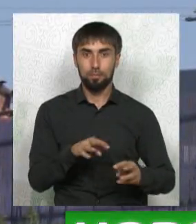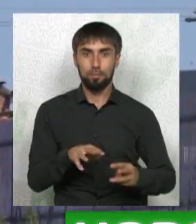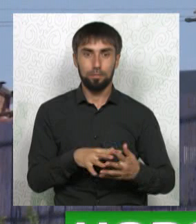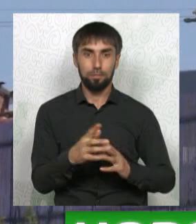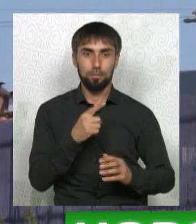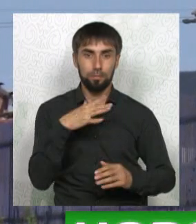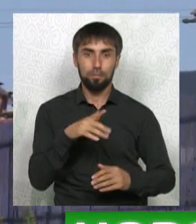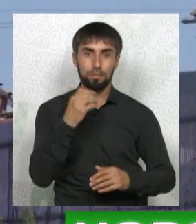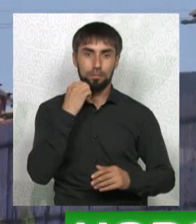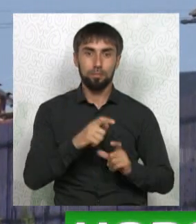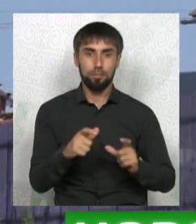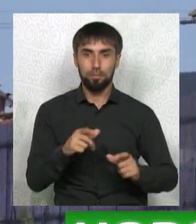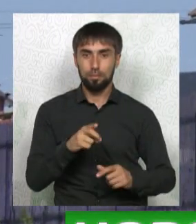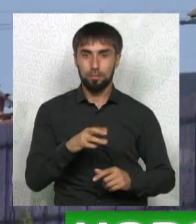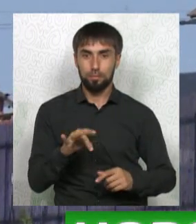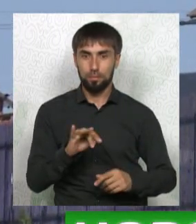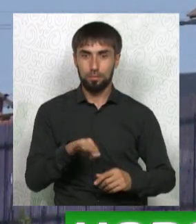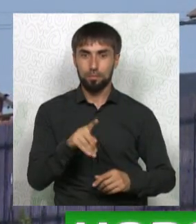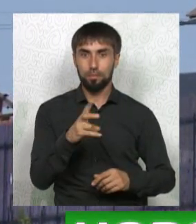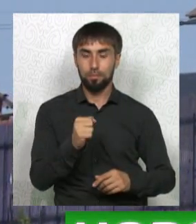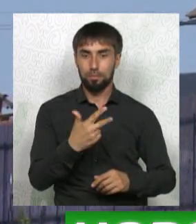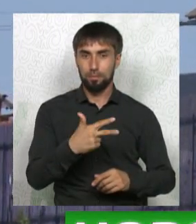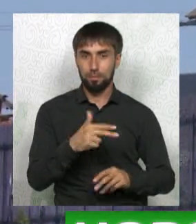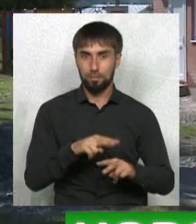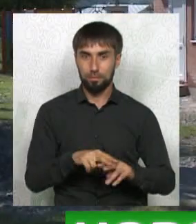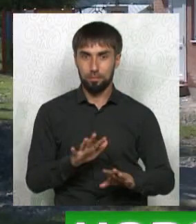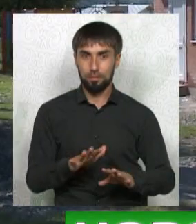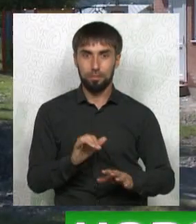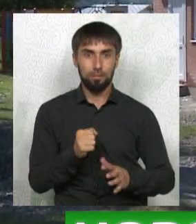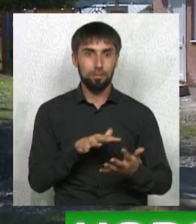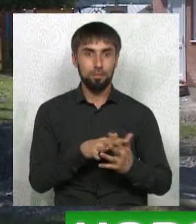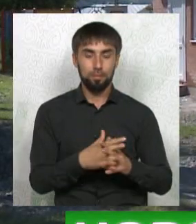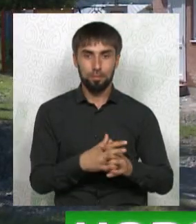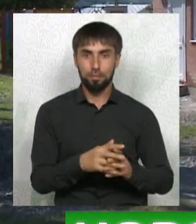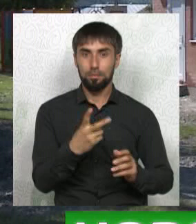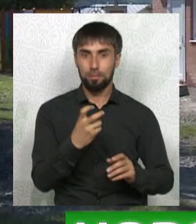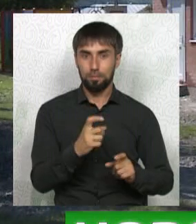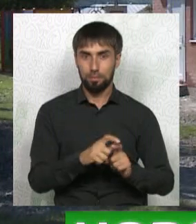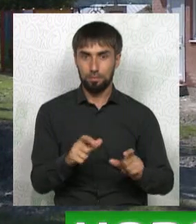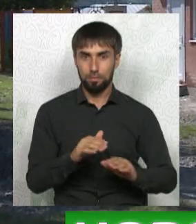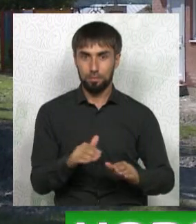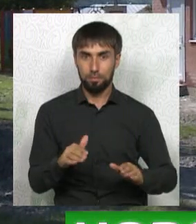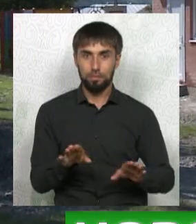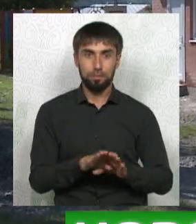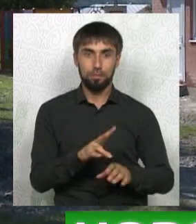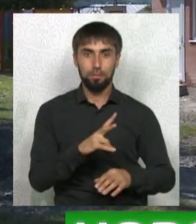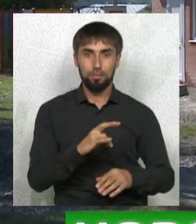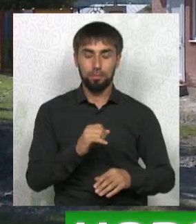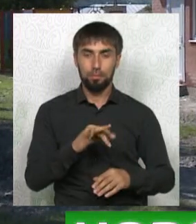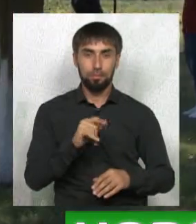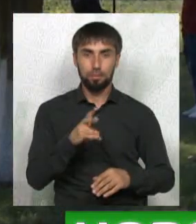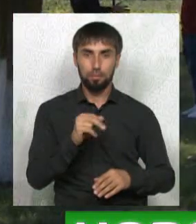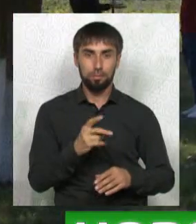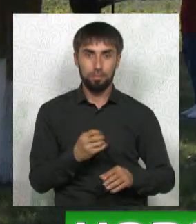Вот старая школа Бердюрта. Она рассчитана на 30 мест, а в селе около 200 школьников. С такой нагрузкой она попросту